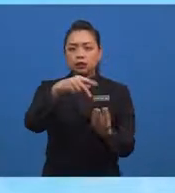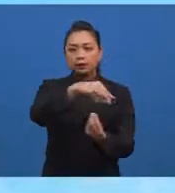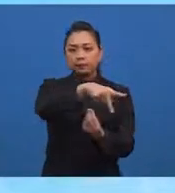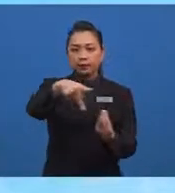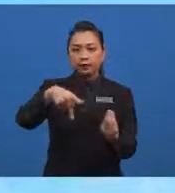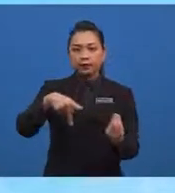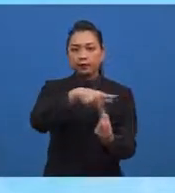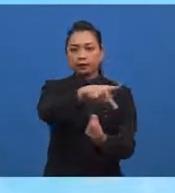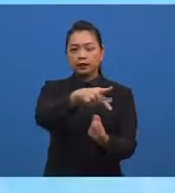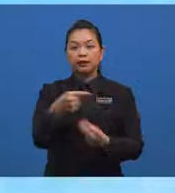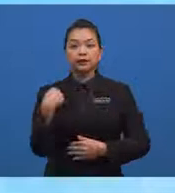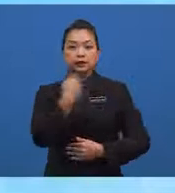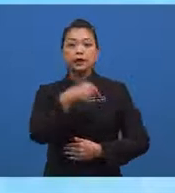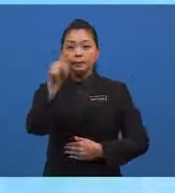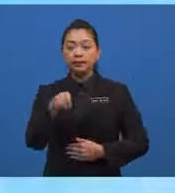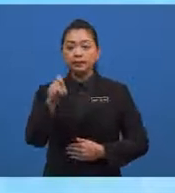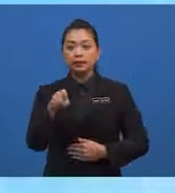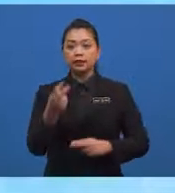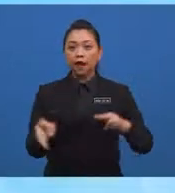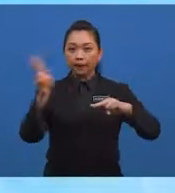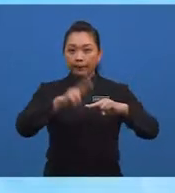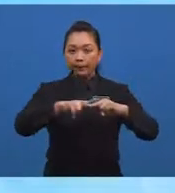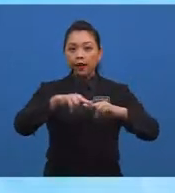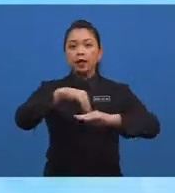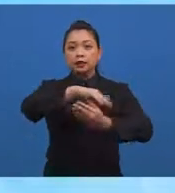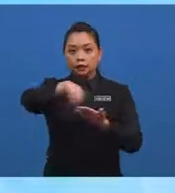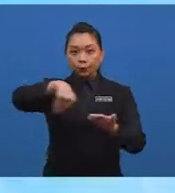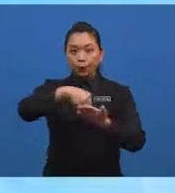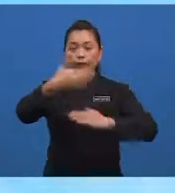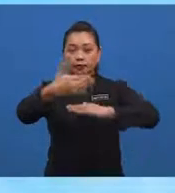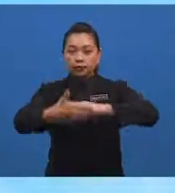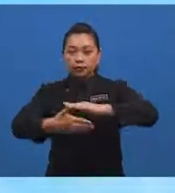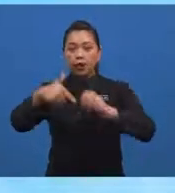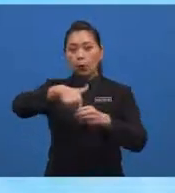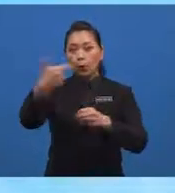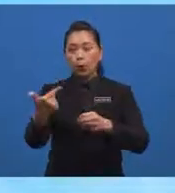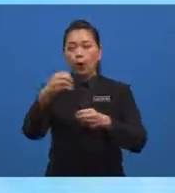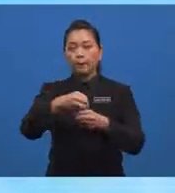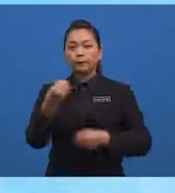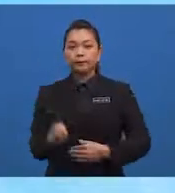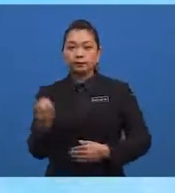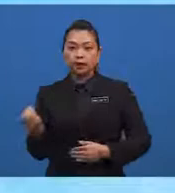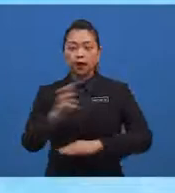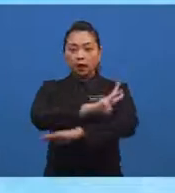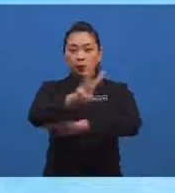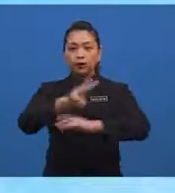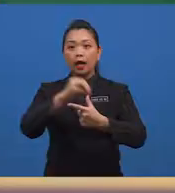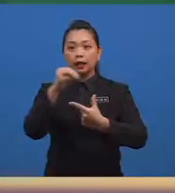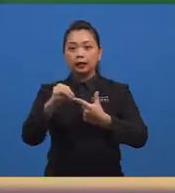kita mesti tambahkan panjang semua sisi luar objek, kawasan atau rajah.